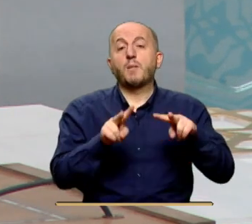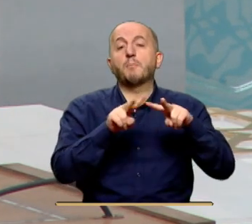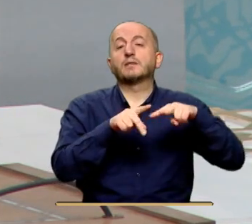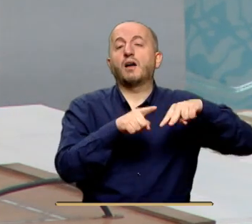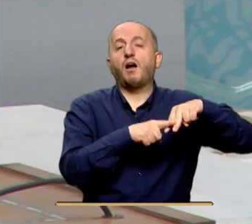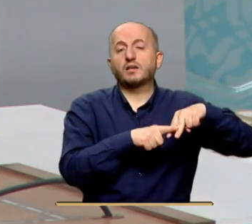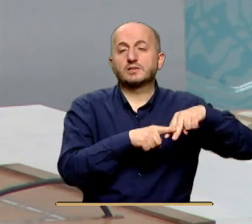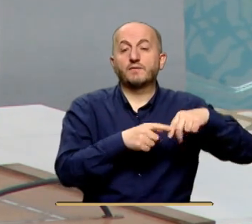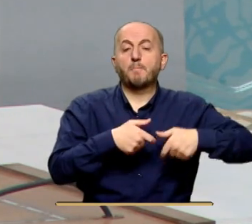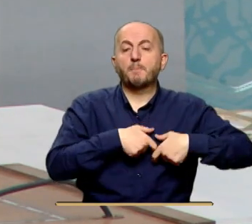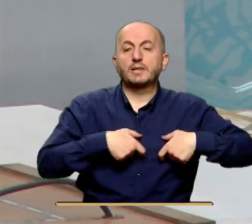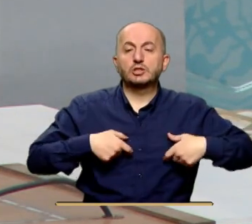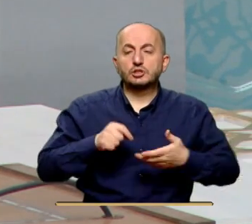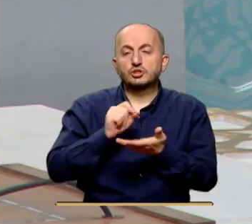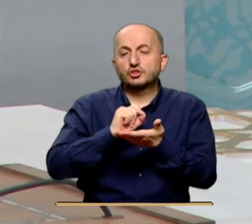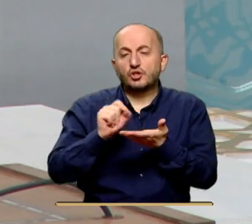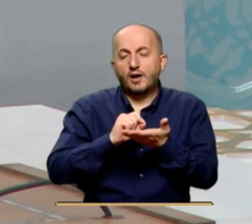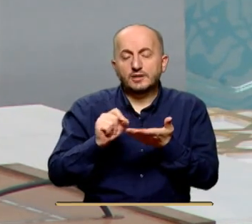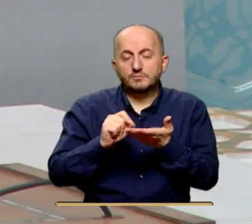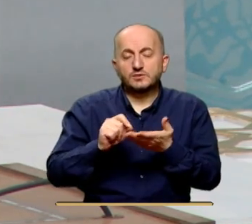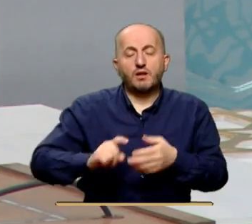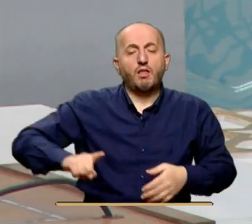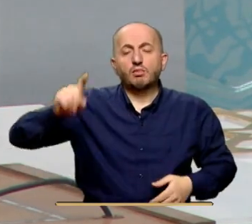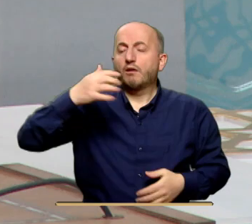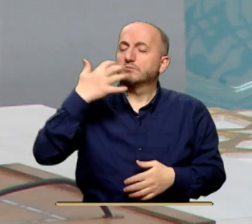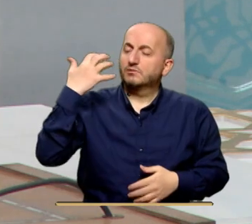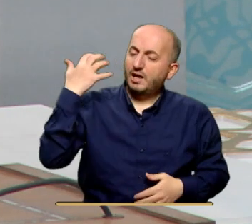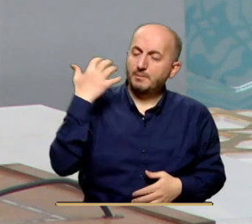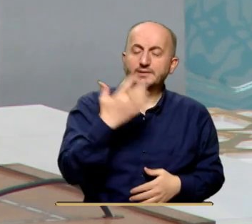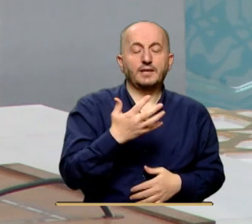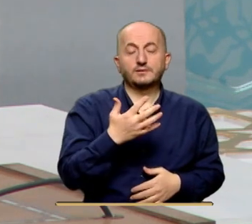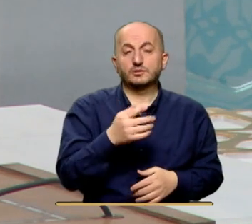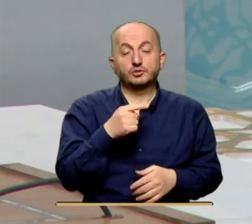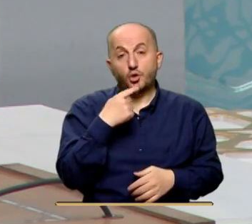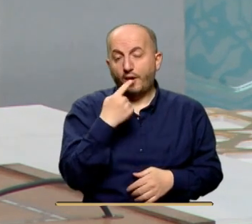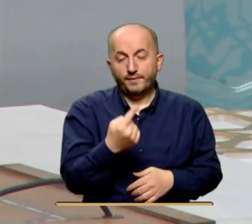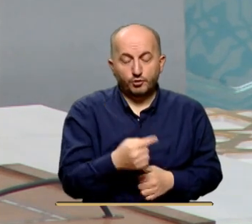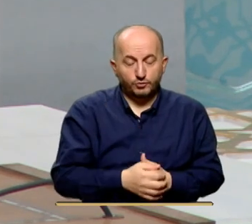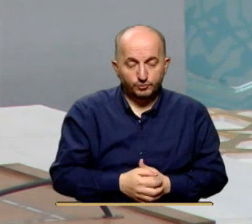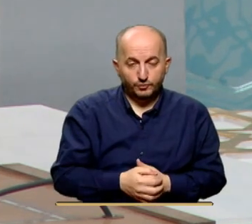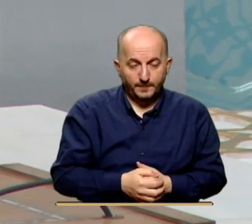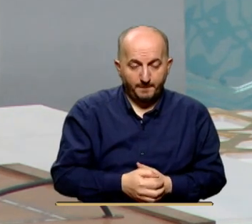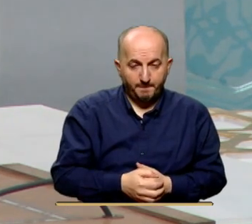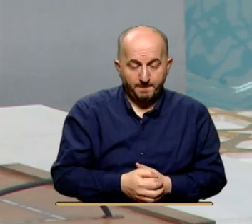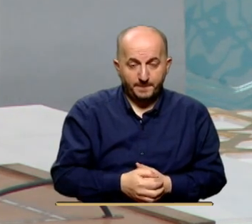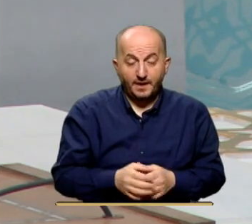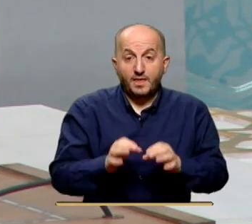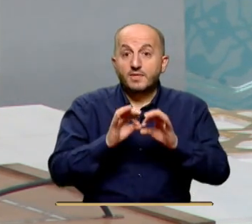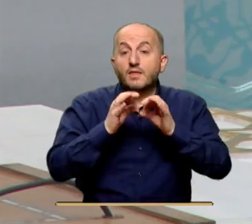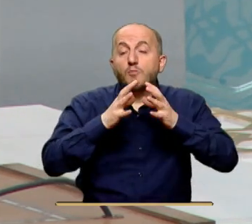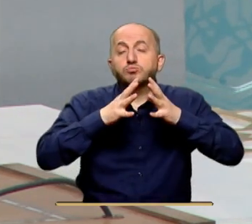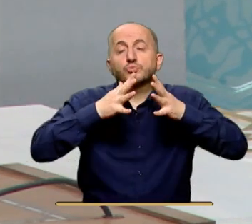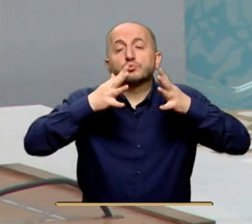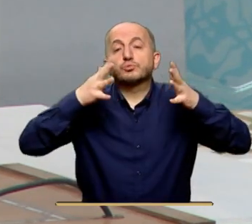milli şairimiz Mehmet Akif, Allah rahmet eylesin, şöyle diyordu: ne büyüksün